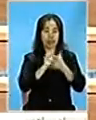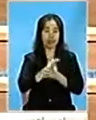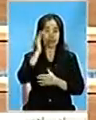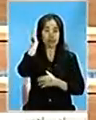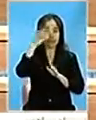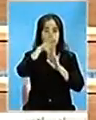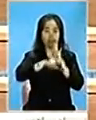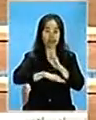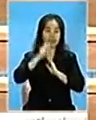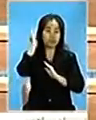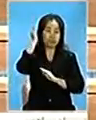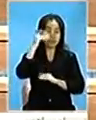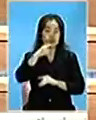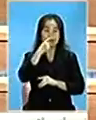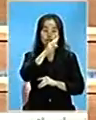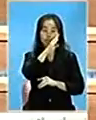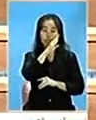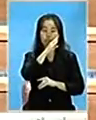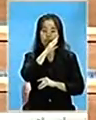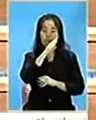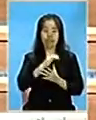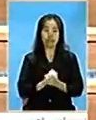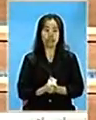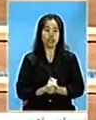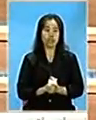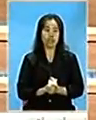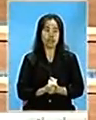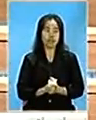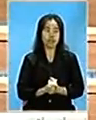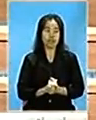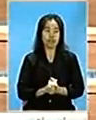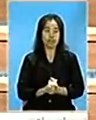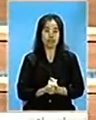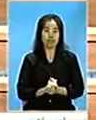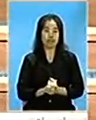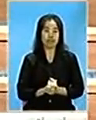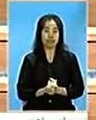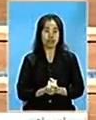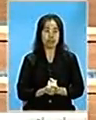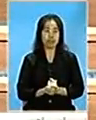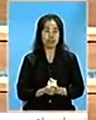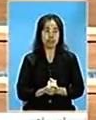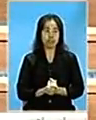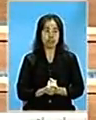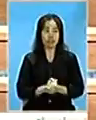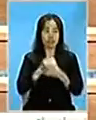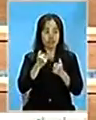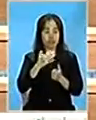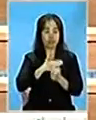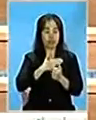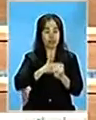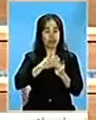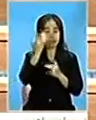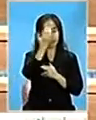าชวนเชื่อไปในทิศทางที่ตนเองต้องการท่านประธานครับปรากฏว่าผมได้ดูราย